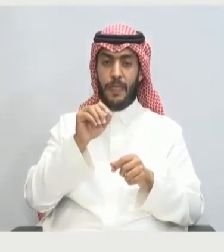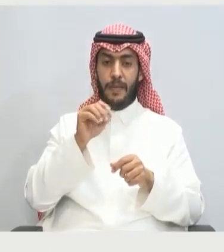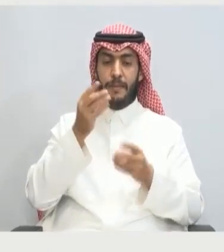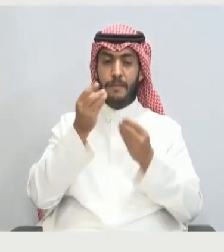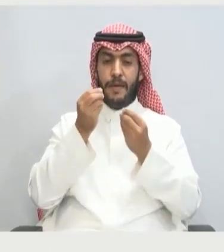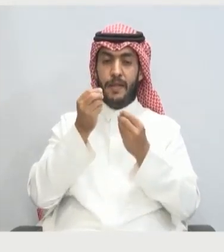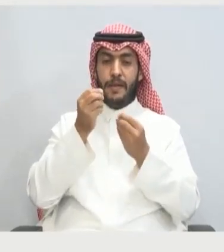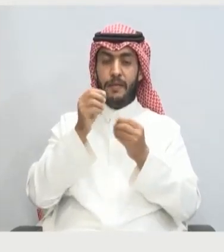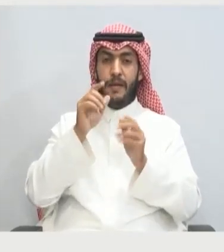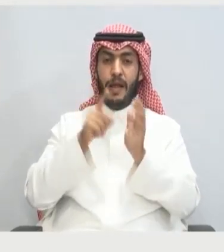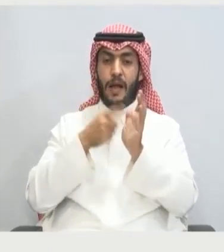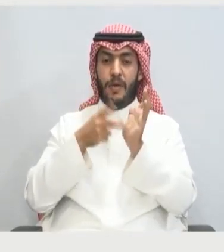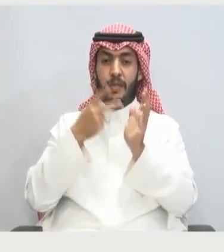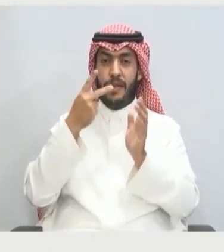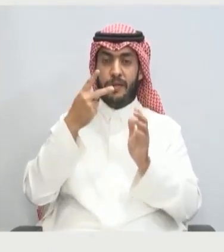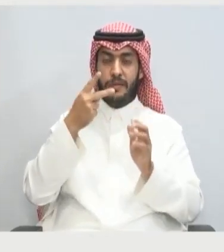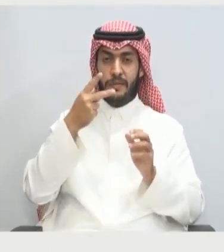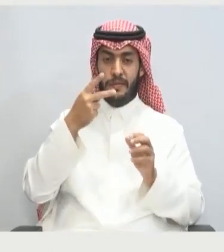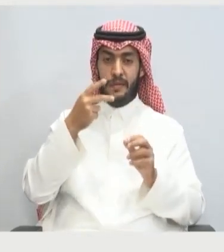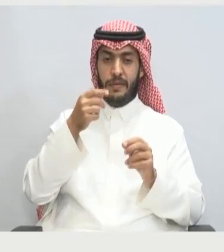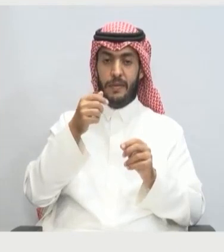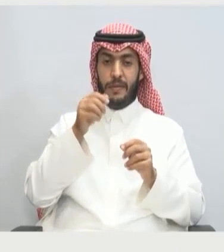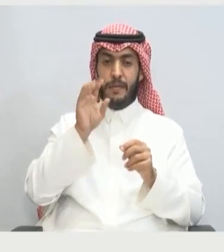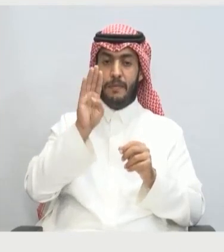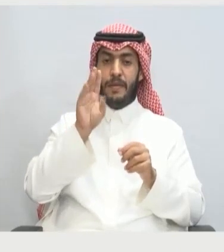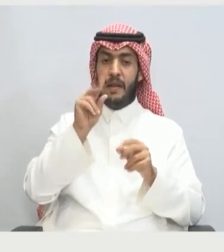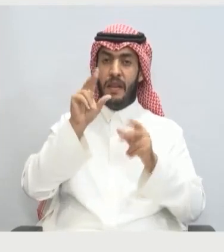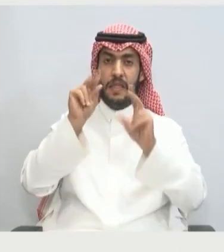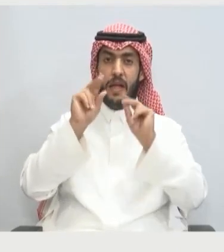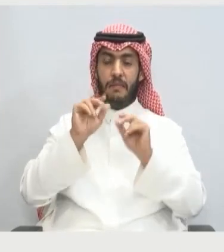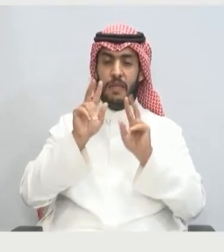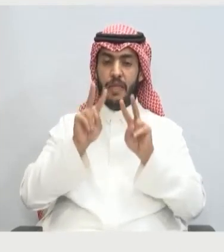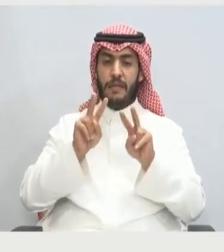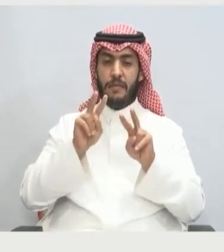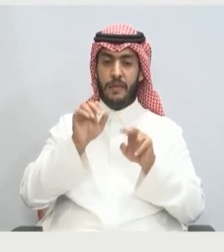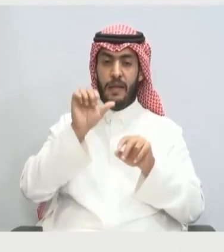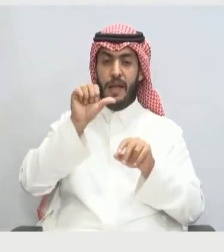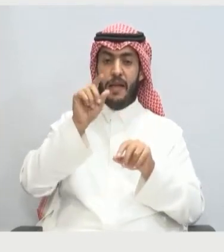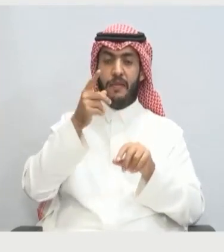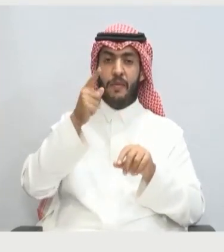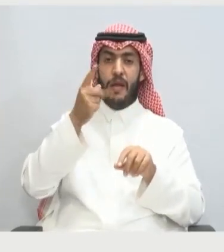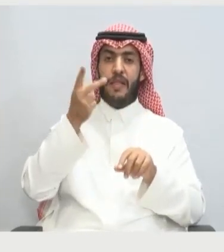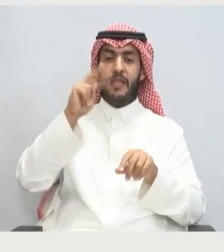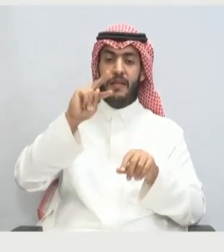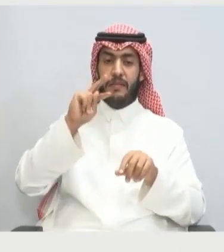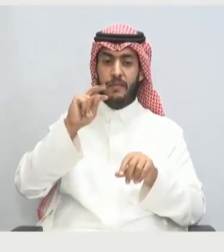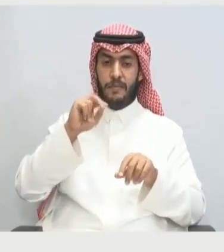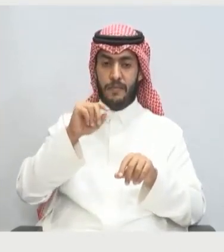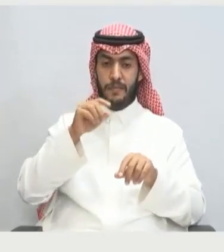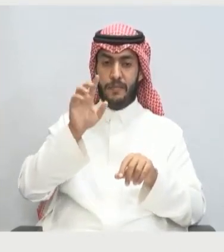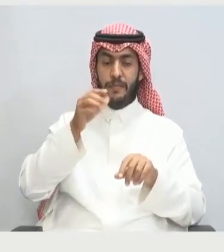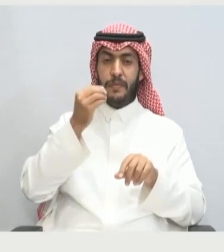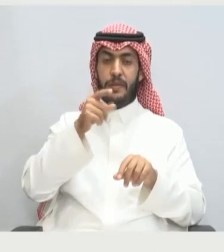الماده في المحاولتين الاولى والثانيه الماده ب نفس التركيز ثابت لكن الماده اي هنا تضاعفت وهنا